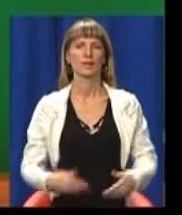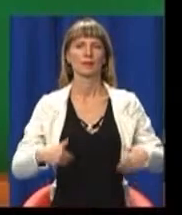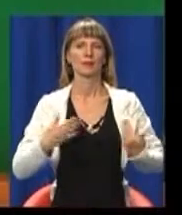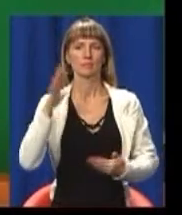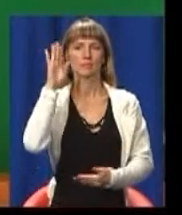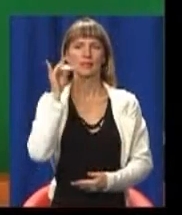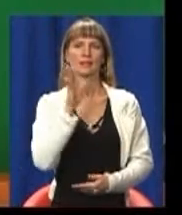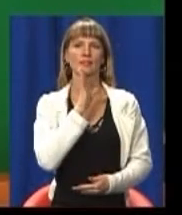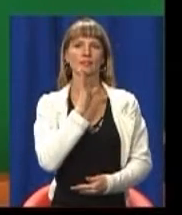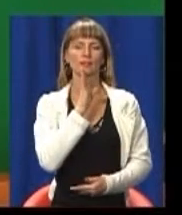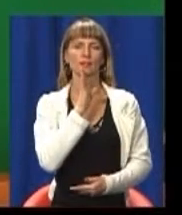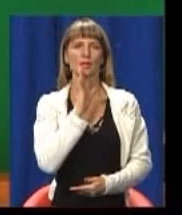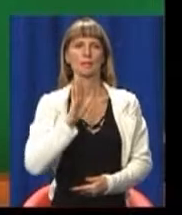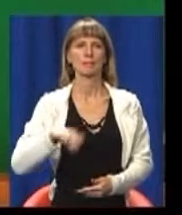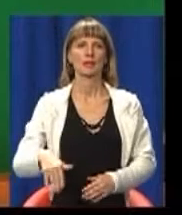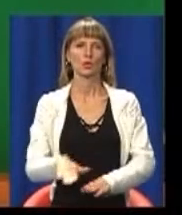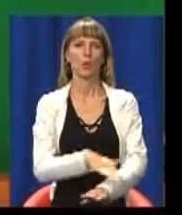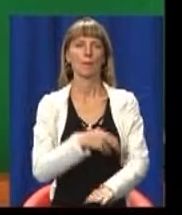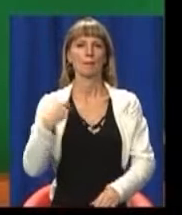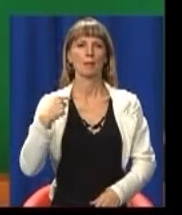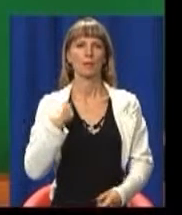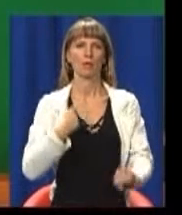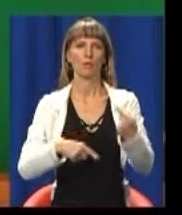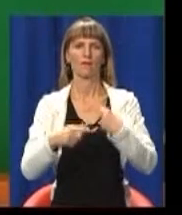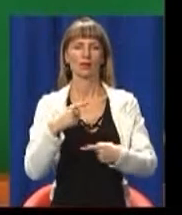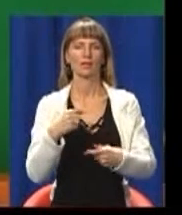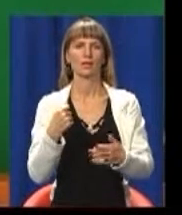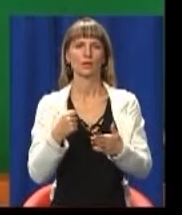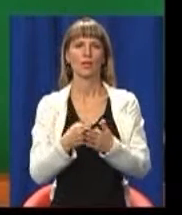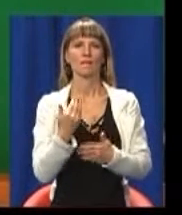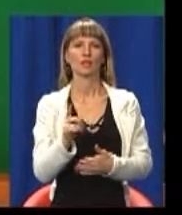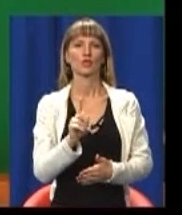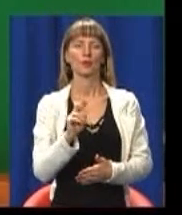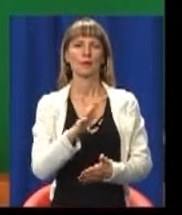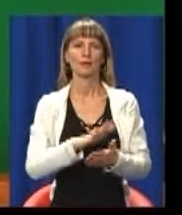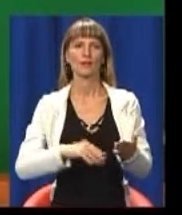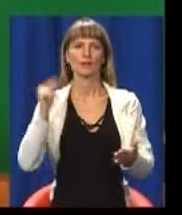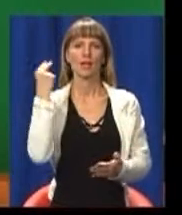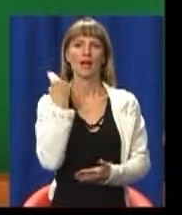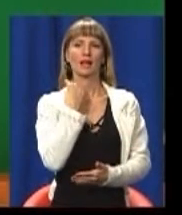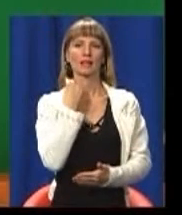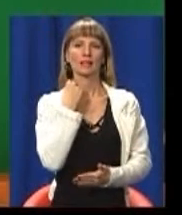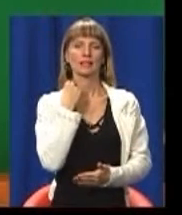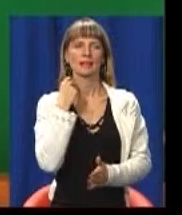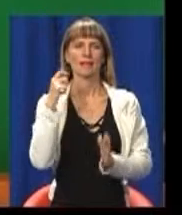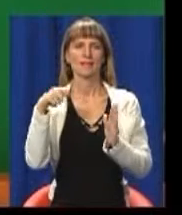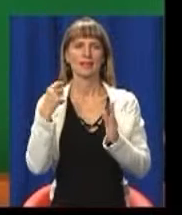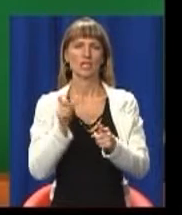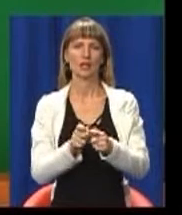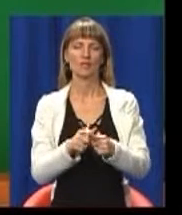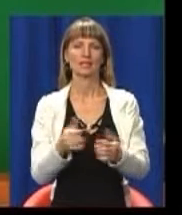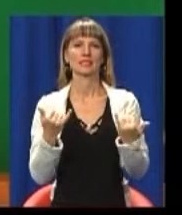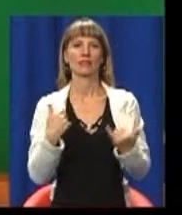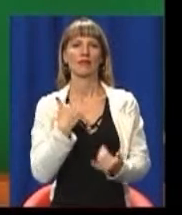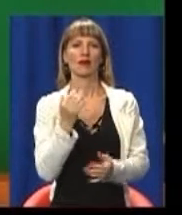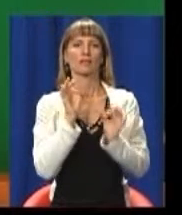Привіт, хлопчики та дівчатка! Після довгої перерви ми повертаємося до вас, аби продовжити вивчати англійський відеословник. Сьогодні